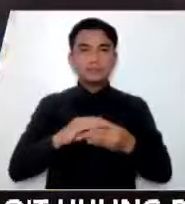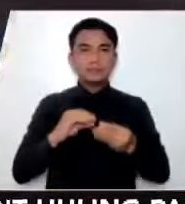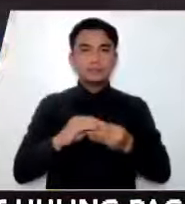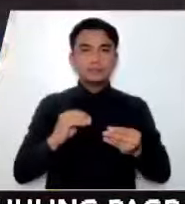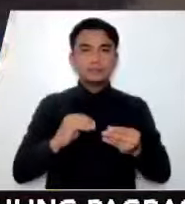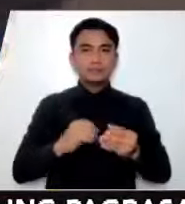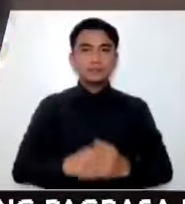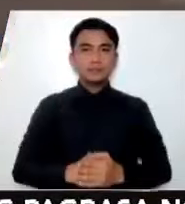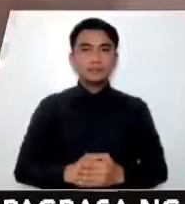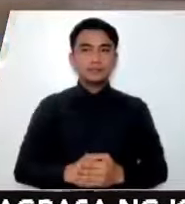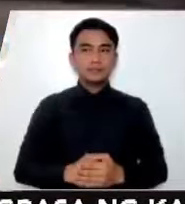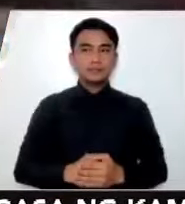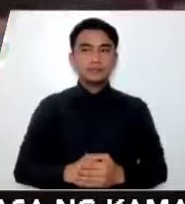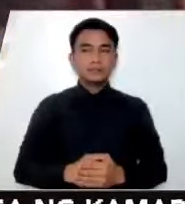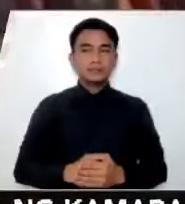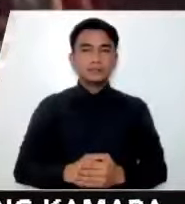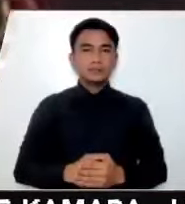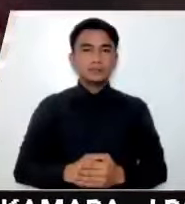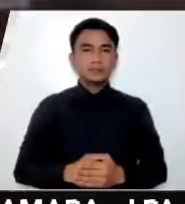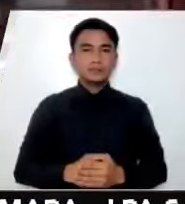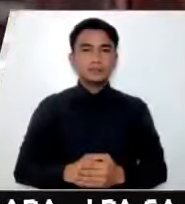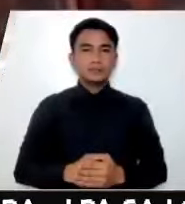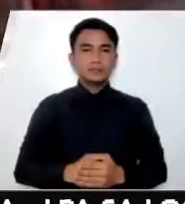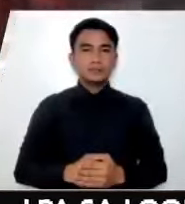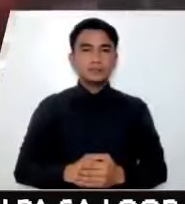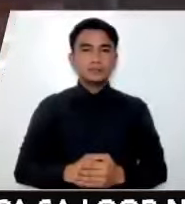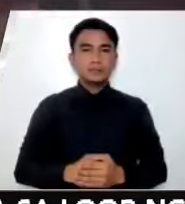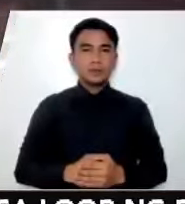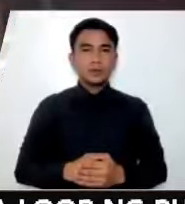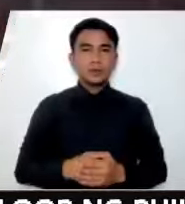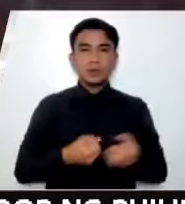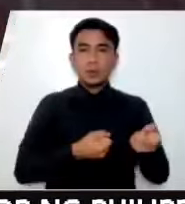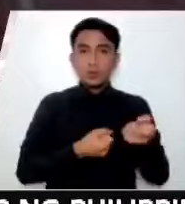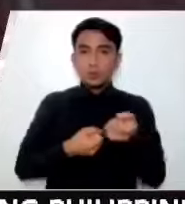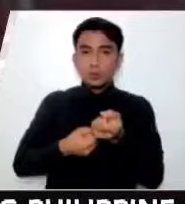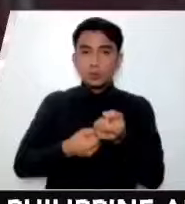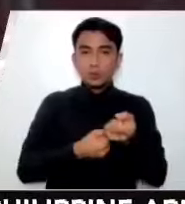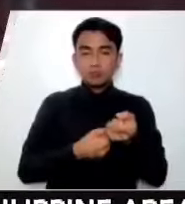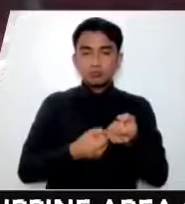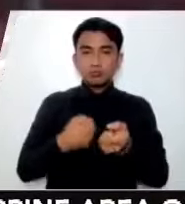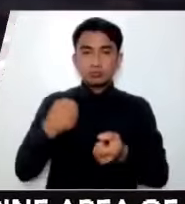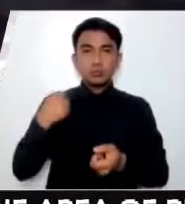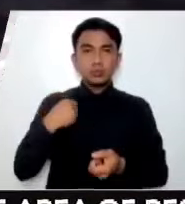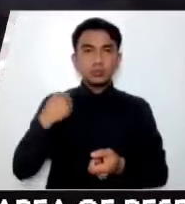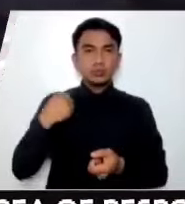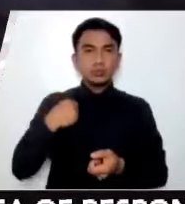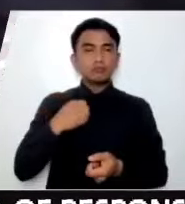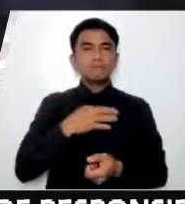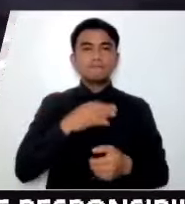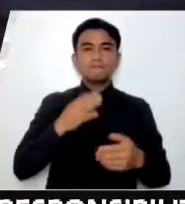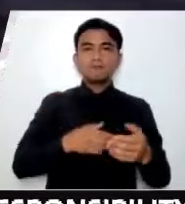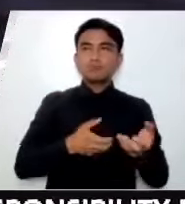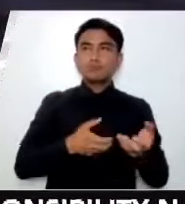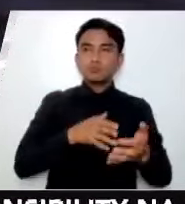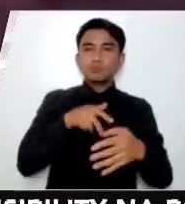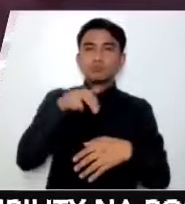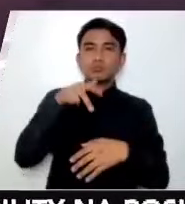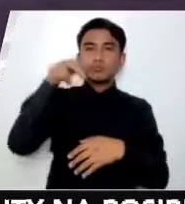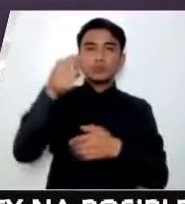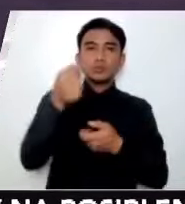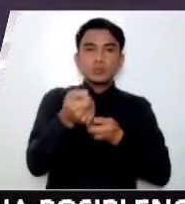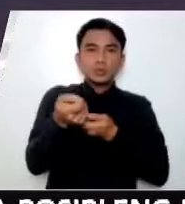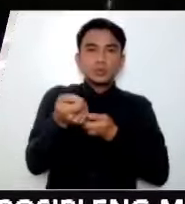bonino inakyat na ng mga bumbero ang bubong ng mga bayay sa C Dios Street Barangay 632 zone 64 Sta Mesa